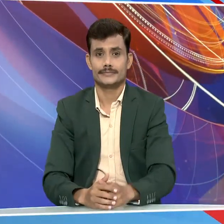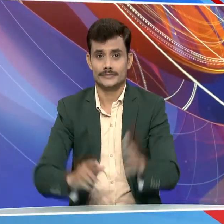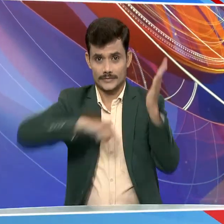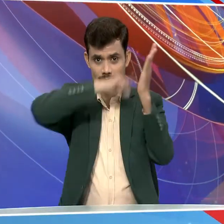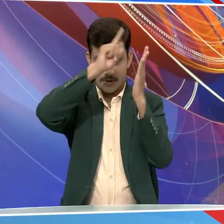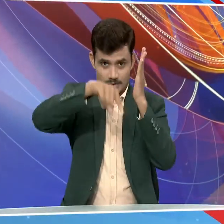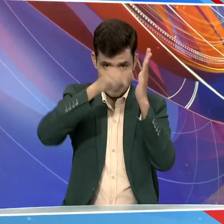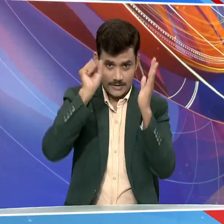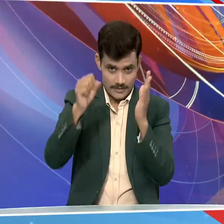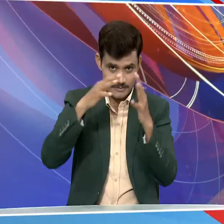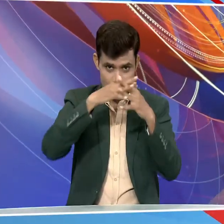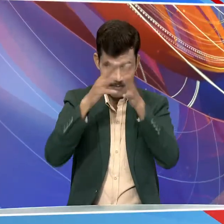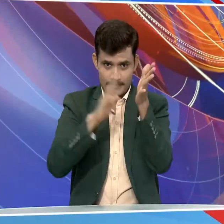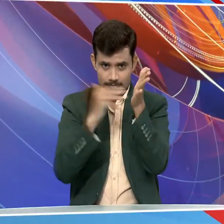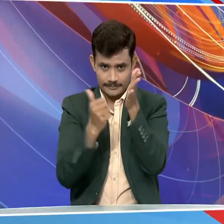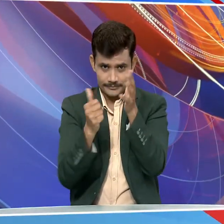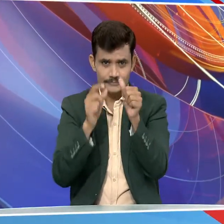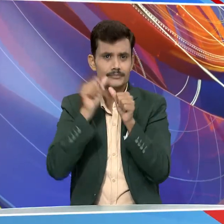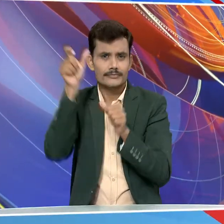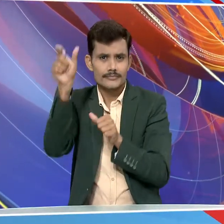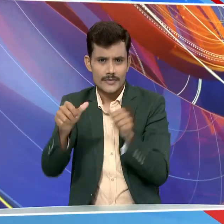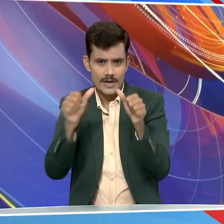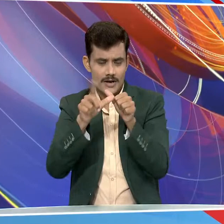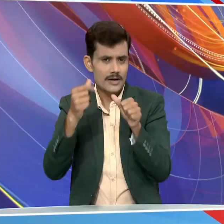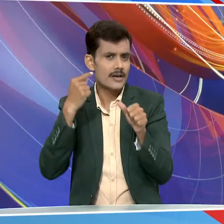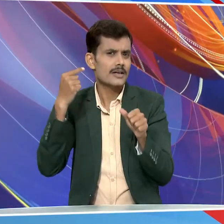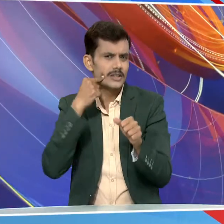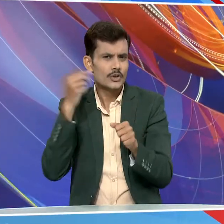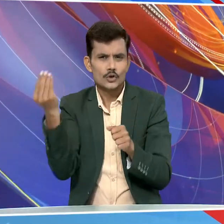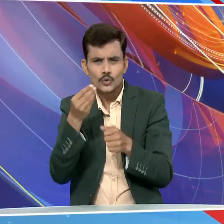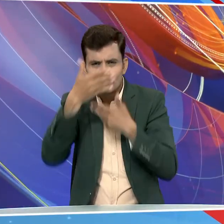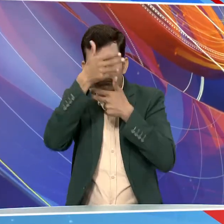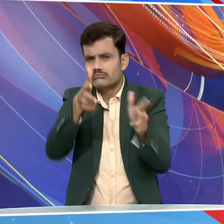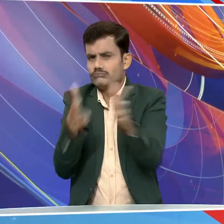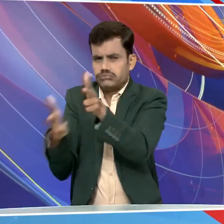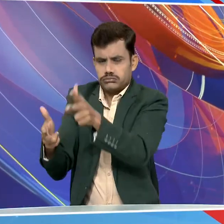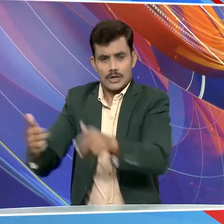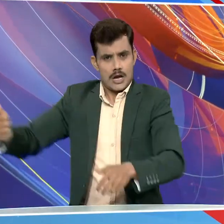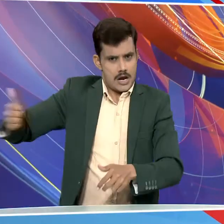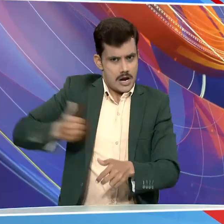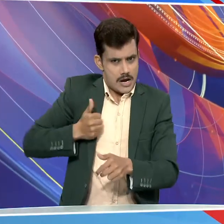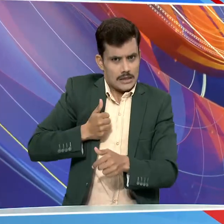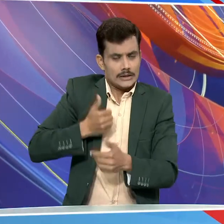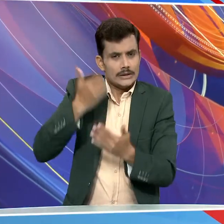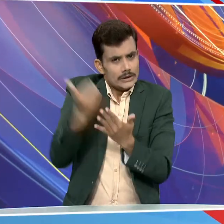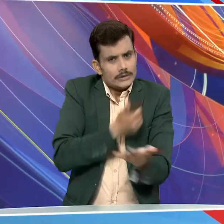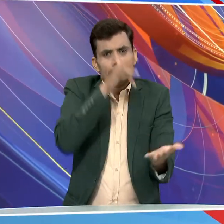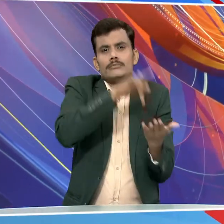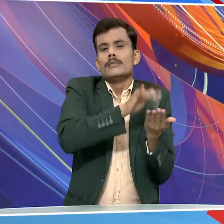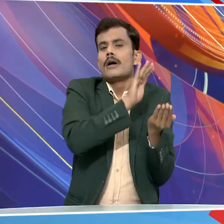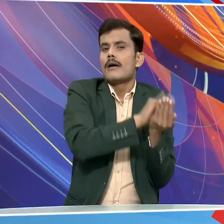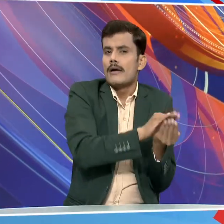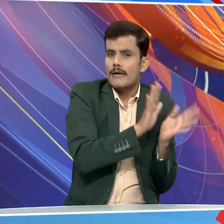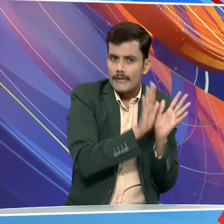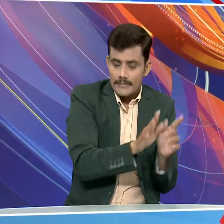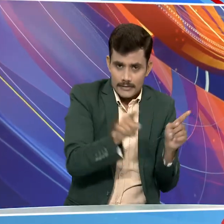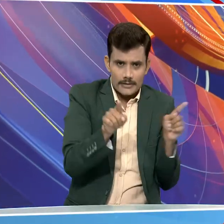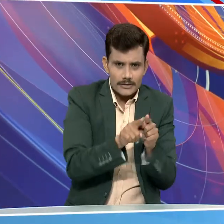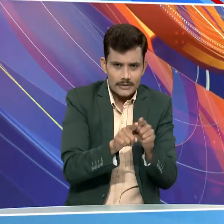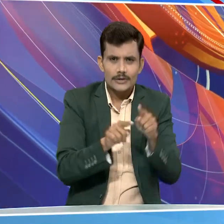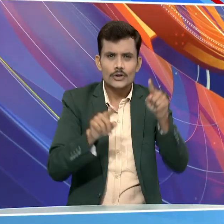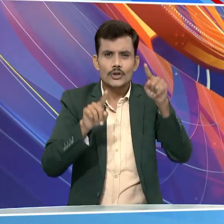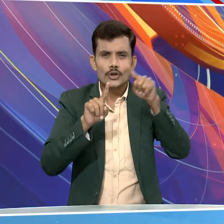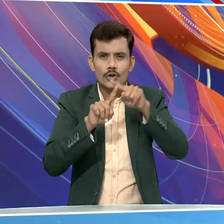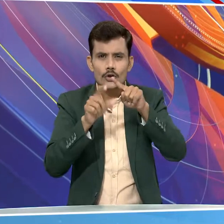श्रीलंका के विदेश मंत्री अली साबरी ने कहा है कि कुछ आतंकवादियों ने कनाडा में सुरक्षित ठिकाना मिल गया है। उन्होंने ट्रूडो